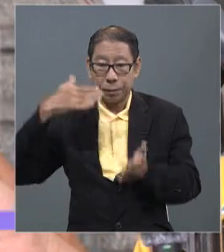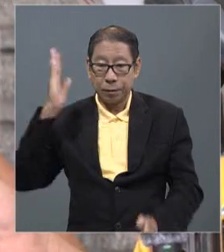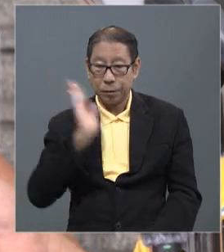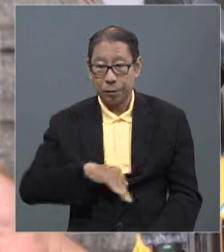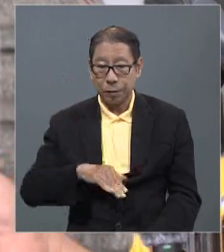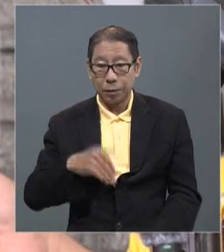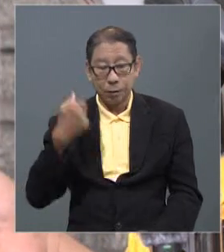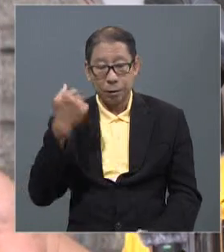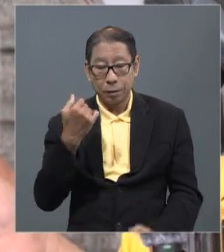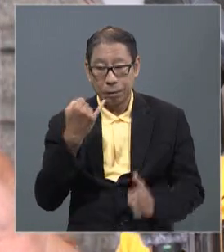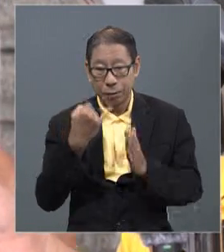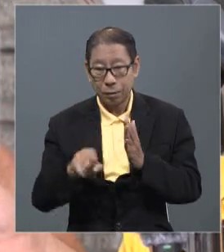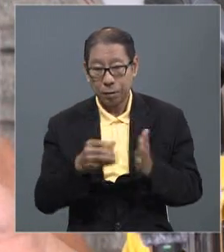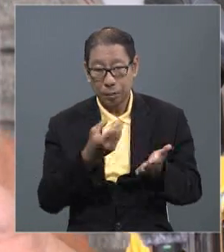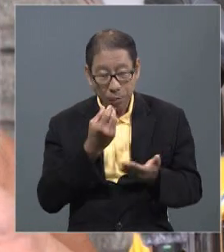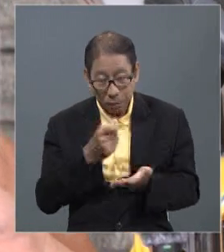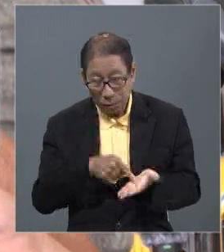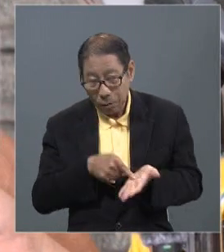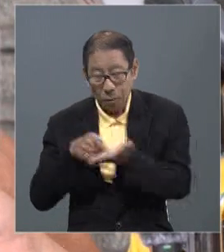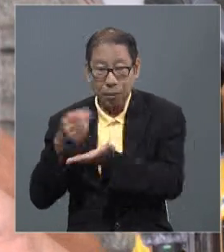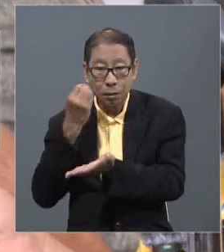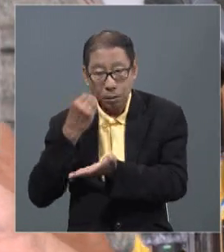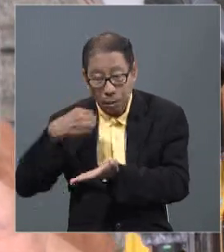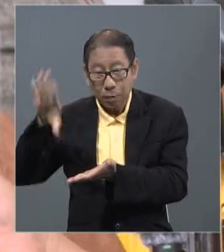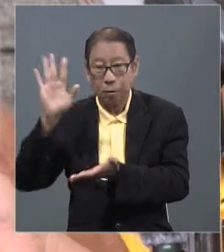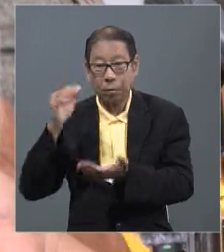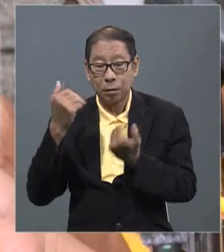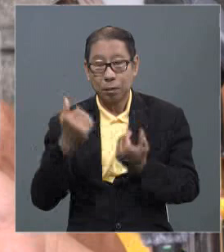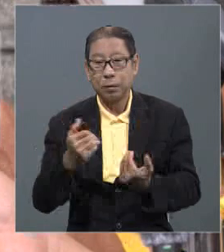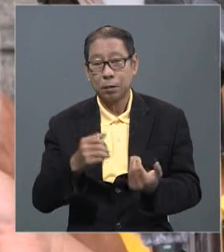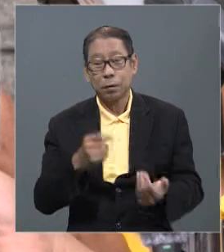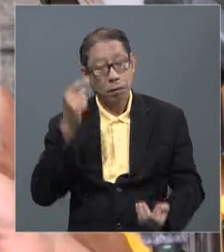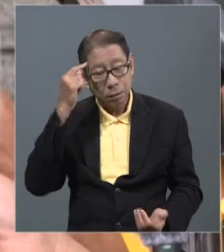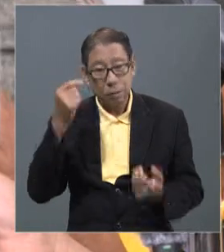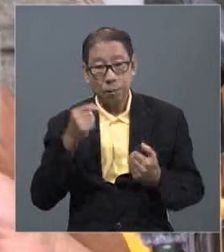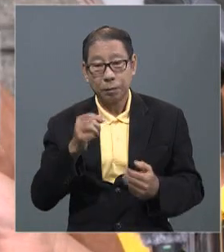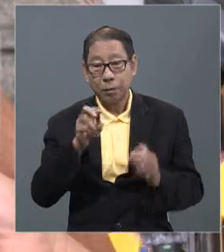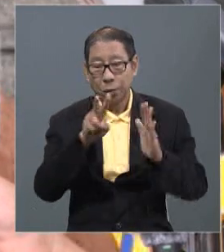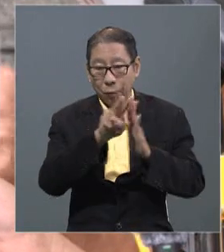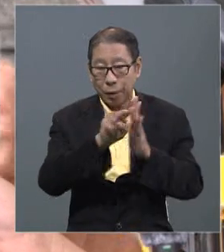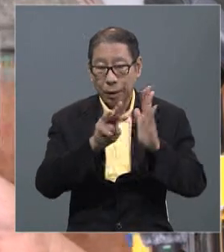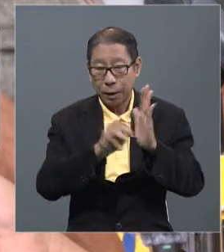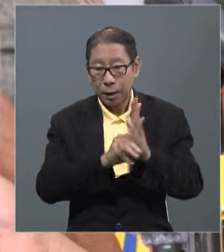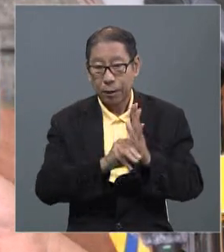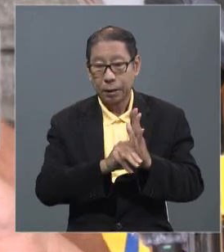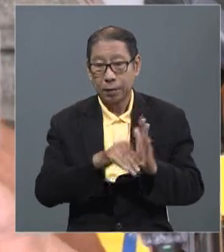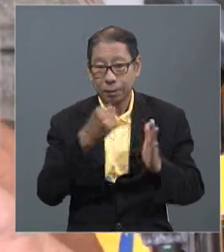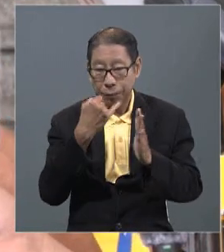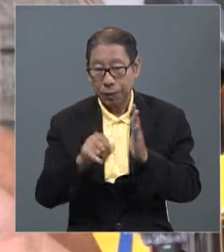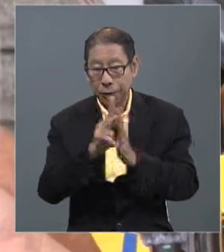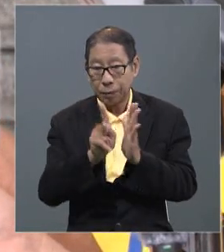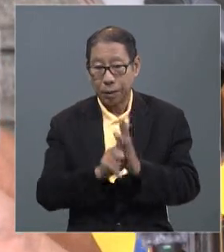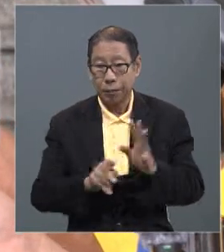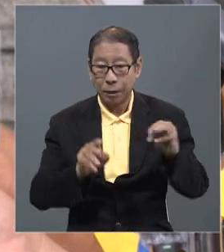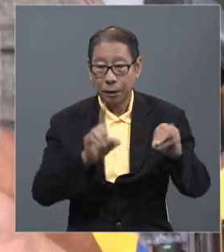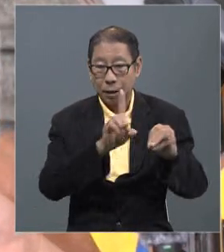นะแล้วก็ได้มีออกการออกคำสั่งตั้งกรรมการสอบสวนวินัยร้ายแรงผมก็คือคำสั่งที่177นะตั้งกรร